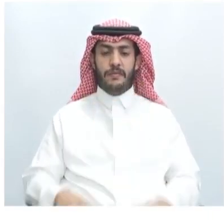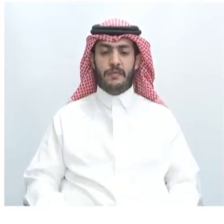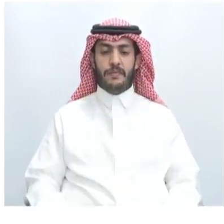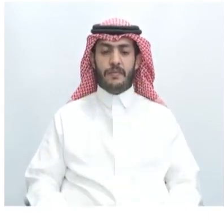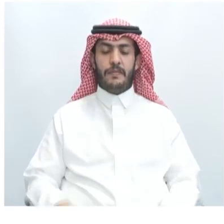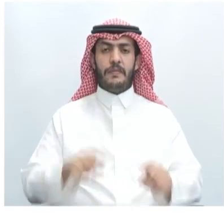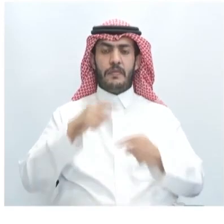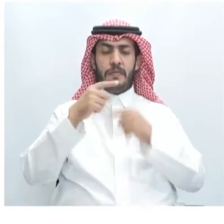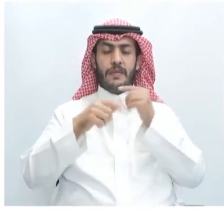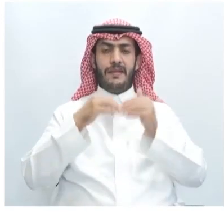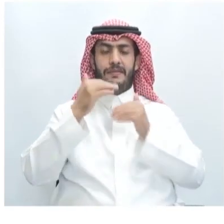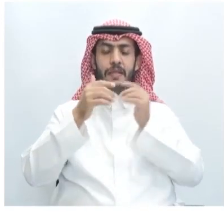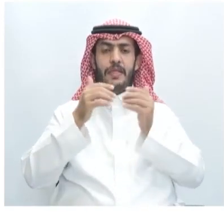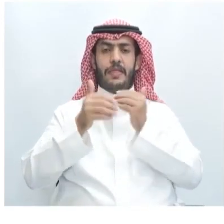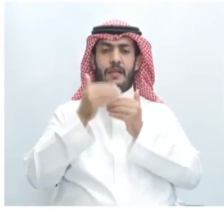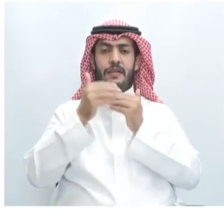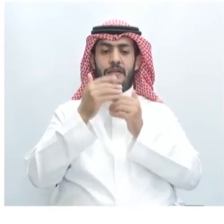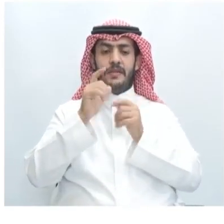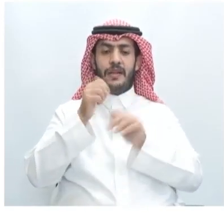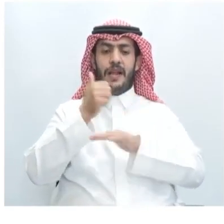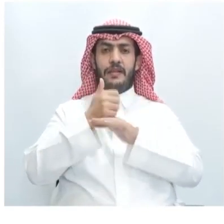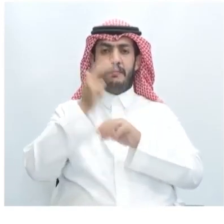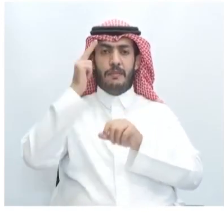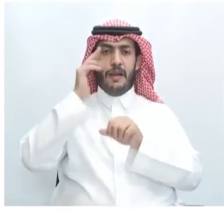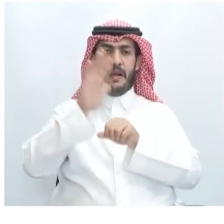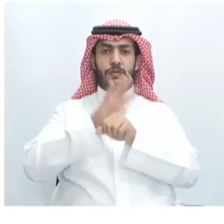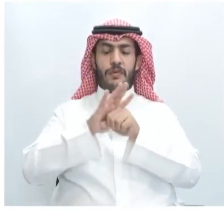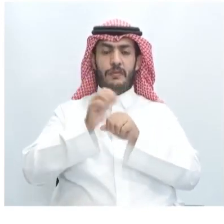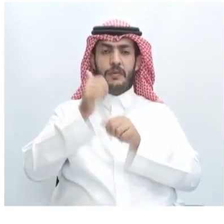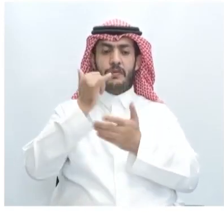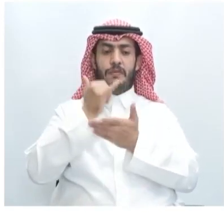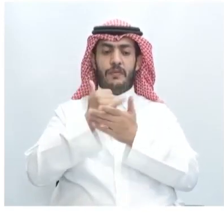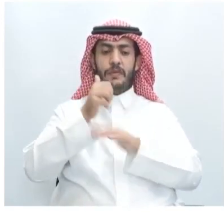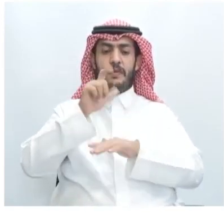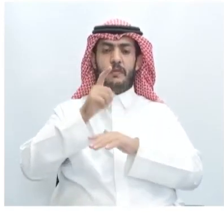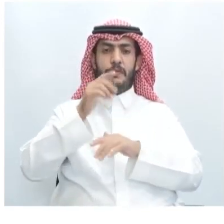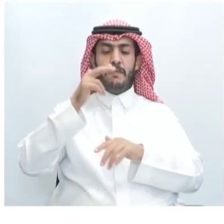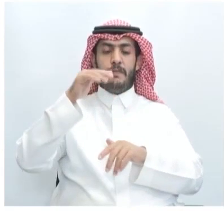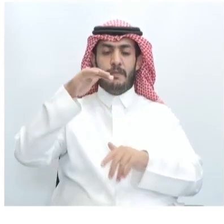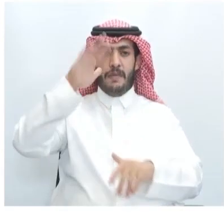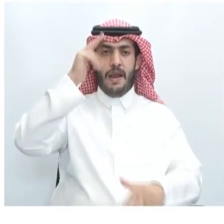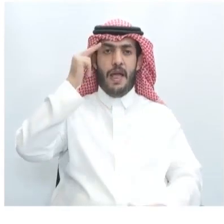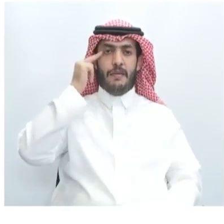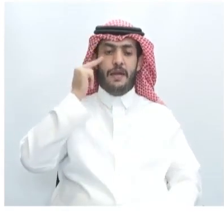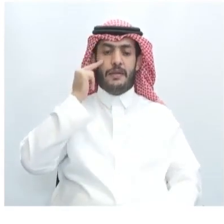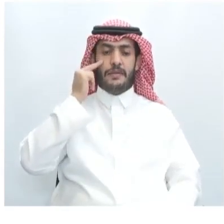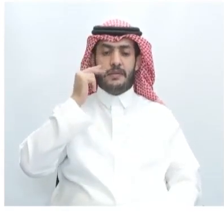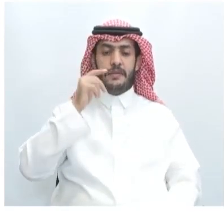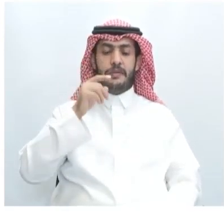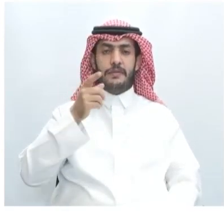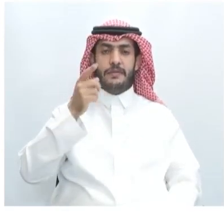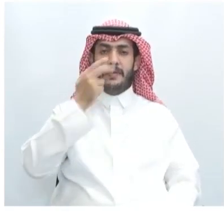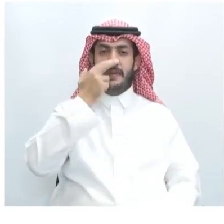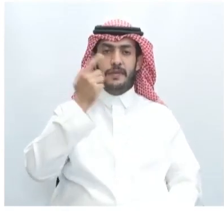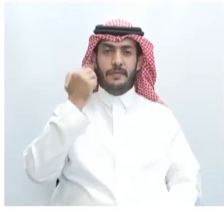واستمرت مراحل التطور حتى تاسيس المملكه العربيه السعوديه على يد المؤسس الملك عبد العزيز ال سعود طيب الله ثراه